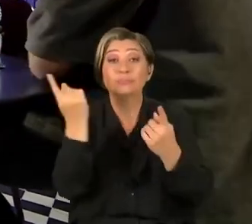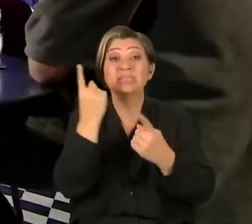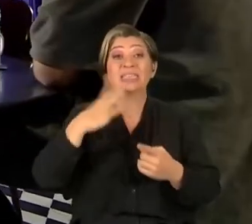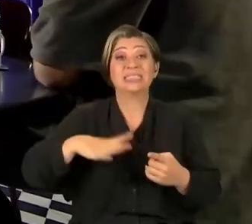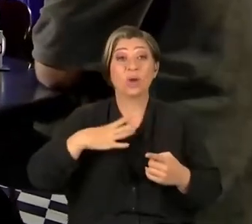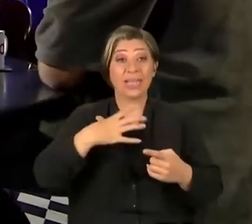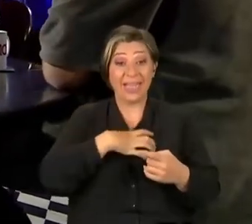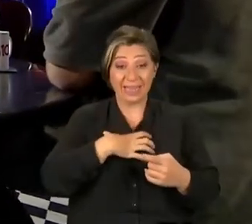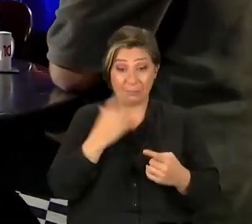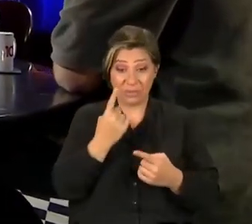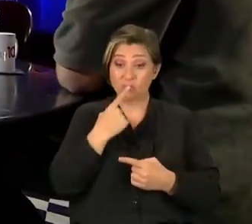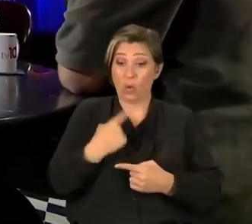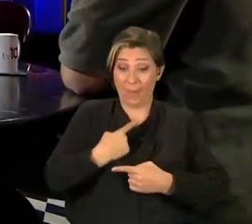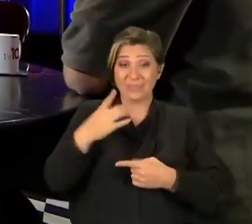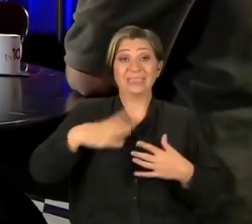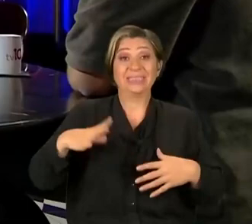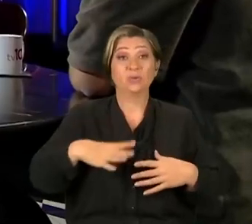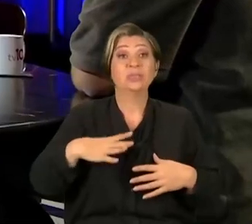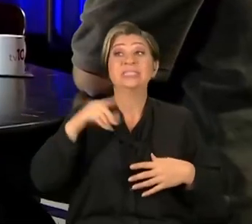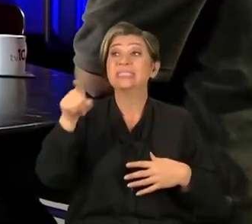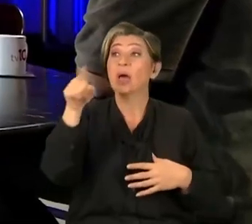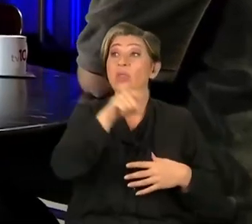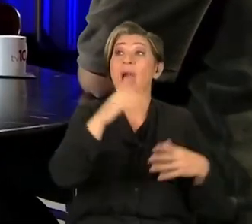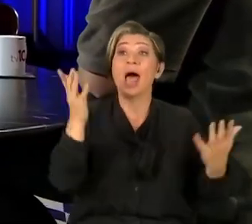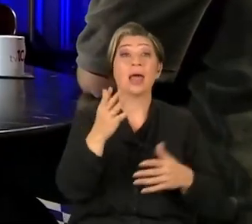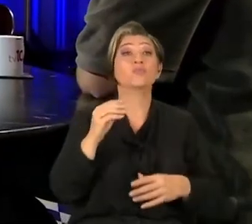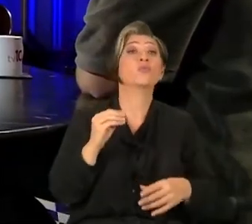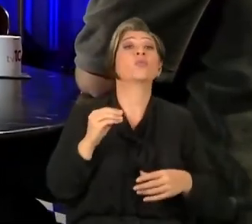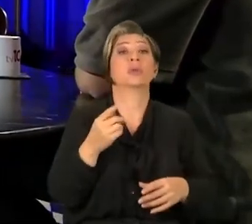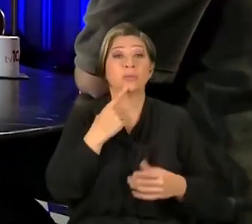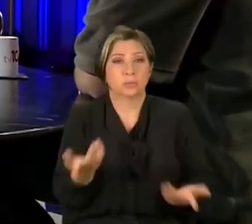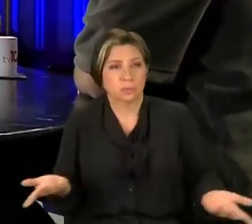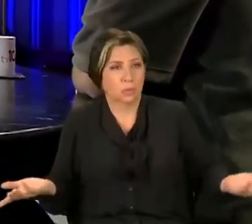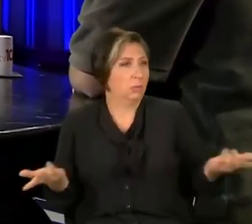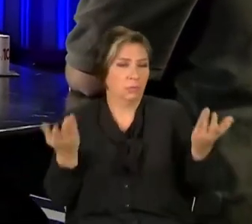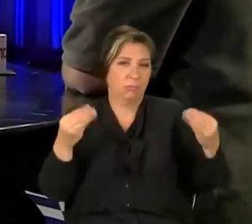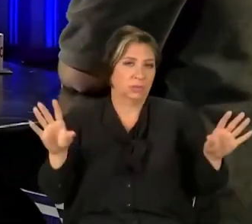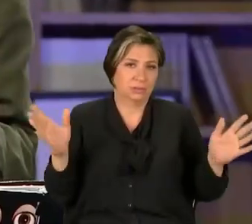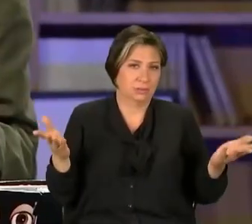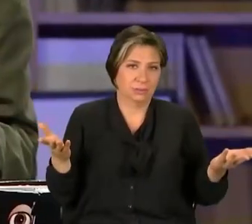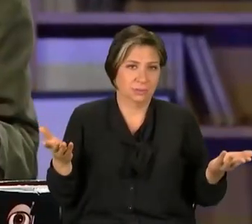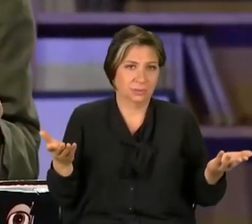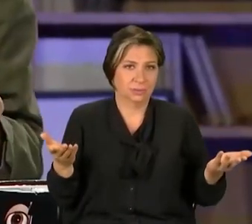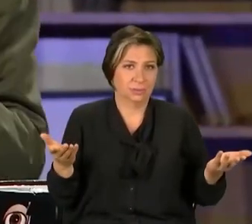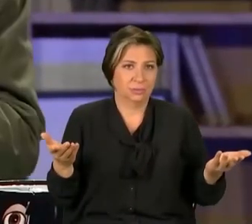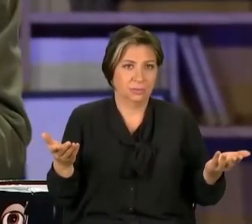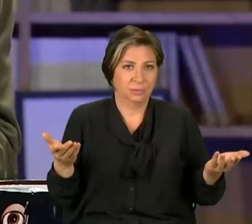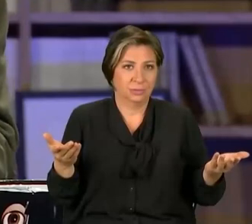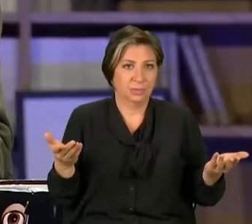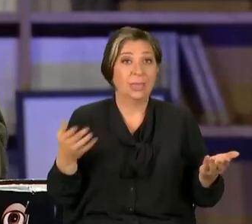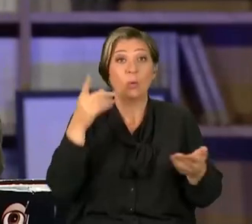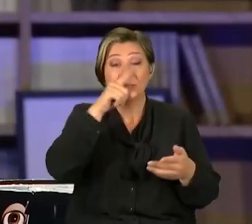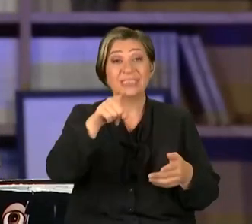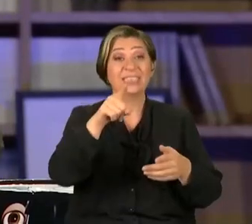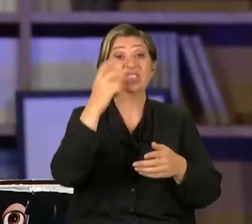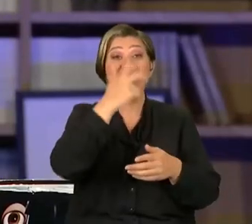bir şey istiyor kendisine bir şey söylenmesini istiyor sen de ona hala çıkmışsın olmaz O işte artık Onun